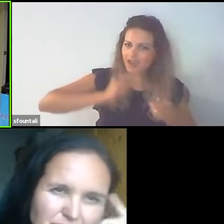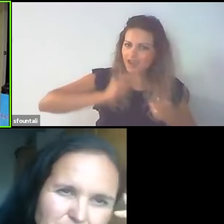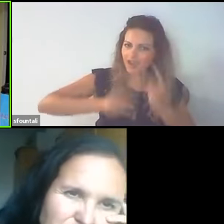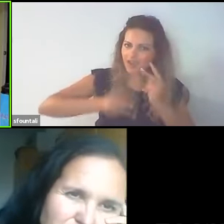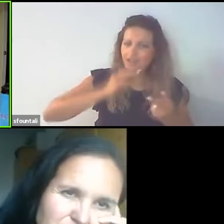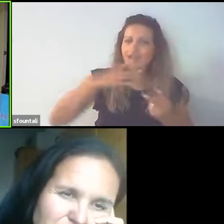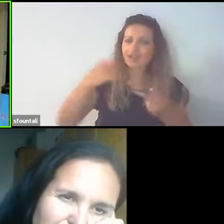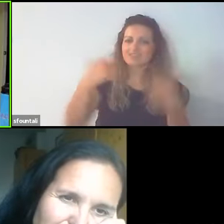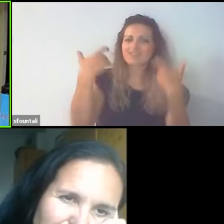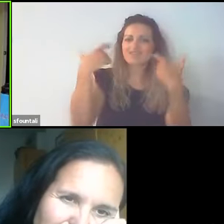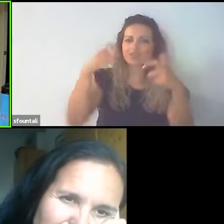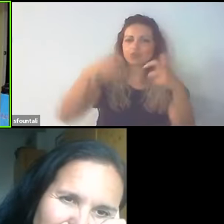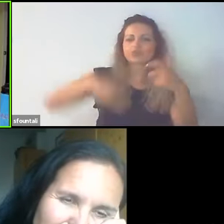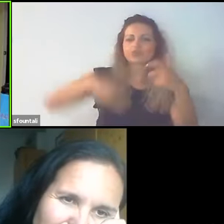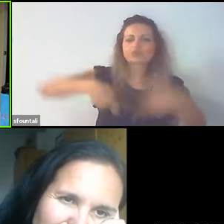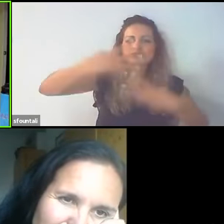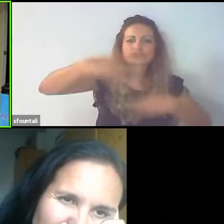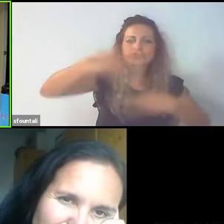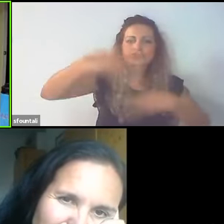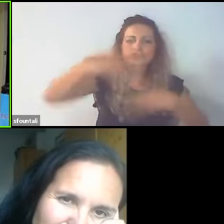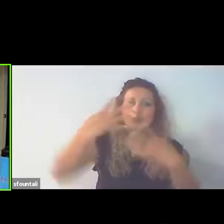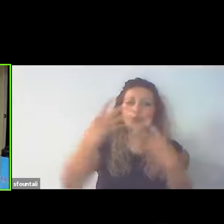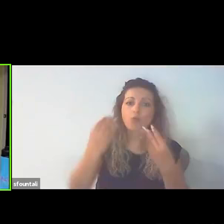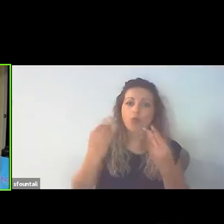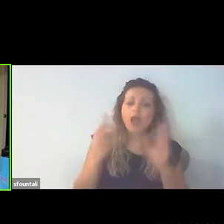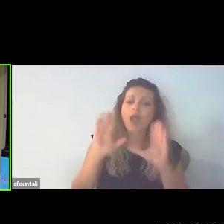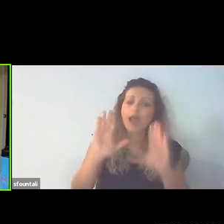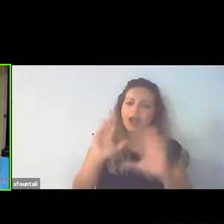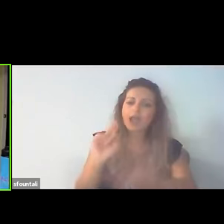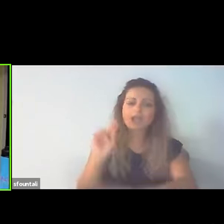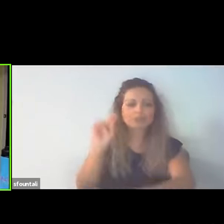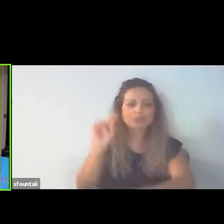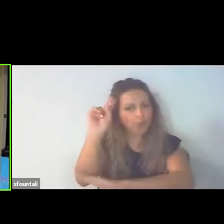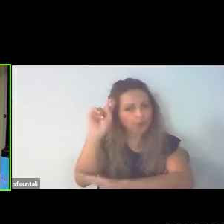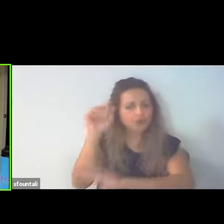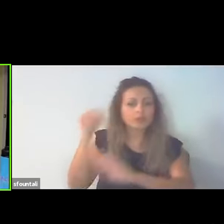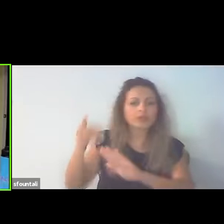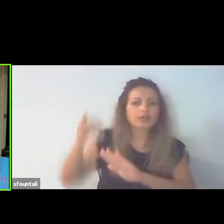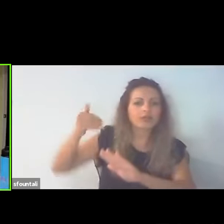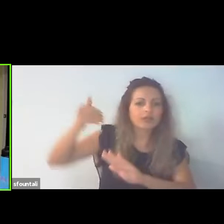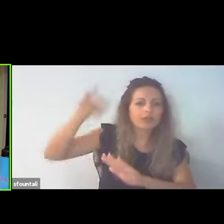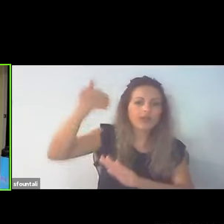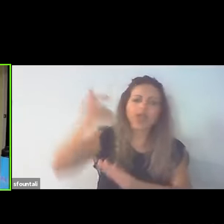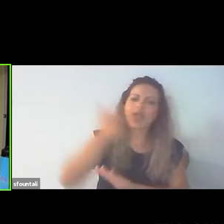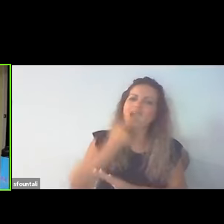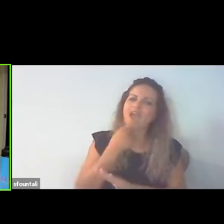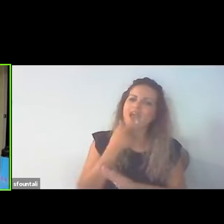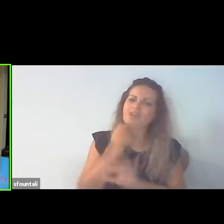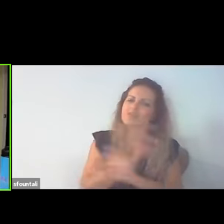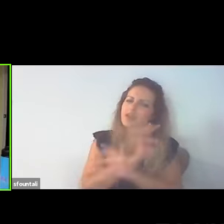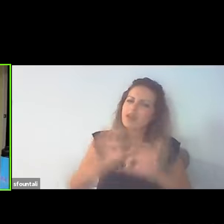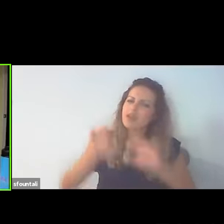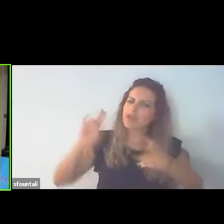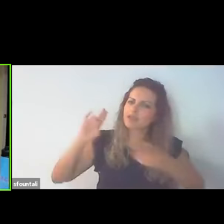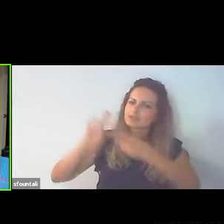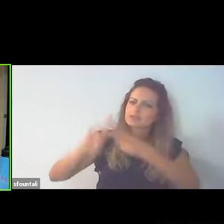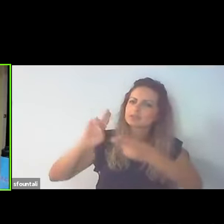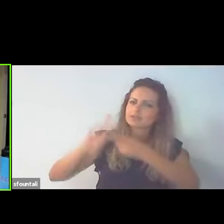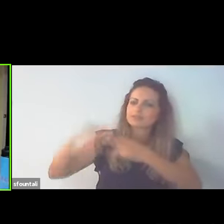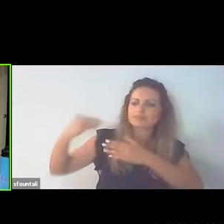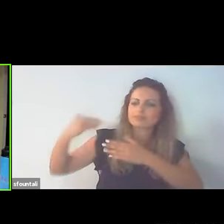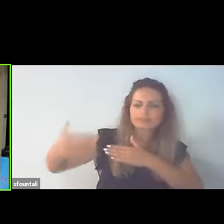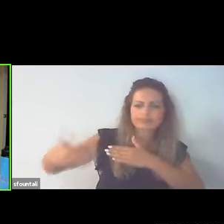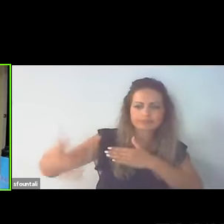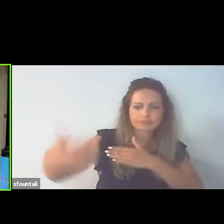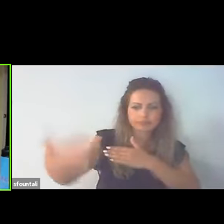βίντεο. Όμως υποσχόμαστε ότι και άλλες ευκαιρίες συνάντησης θα έχουμε και συνέχεια